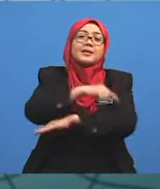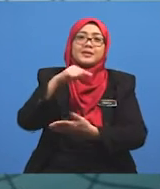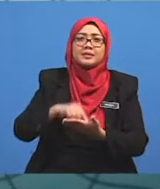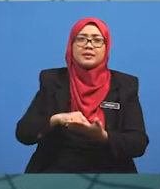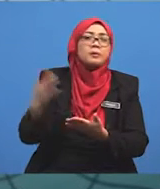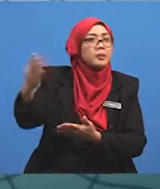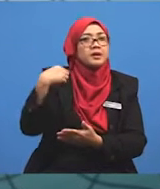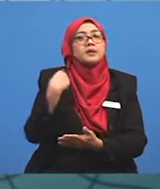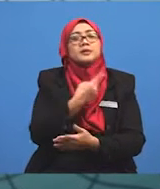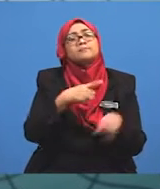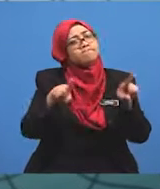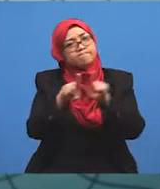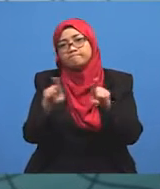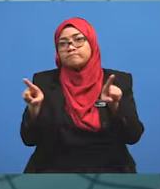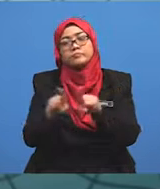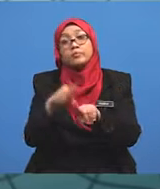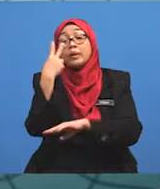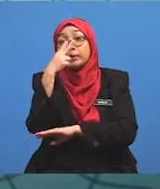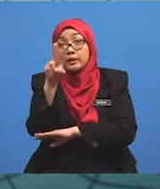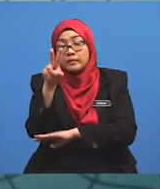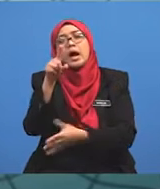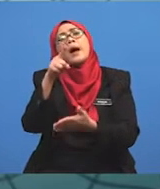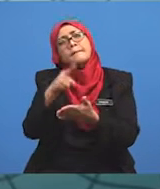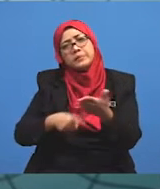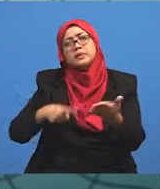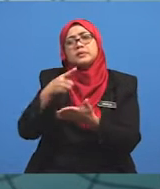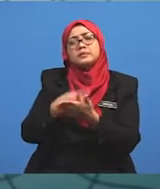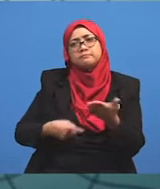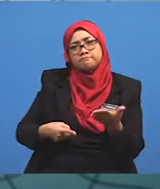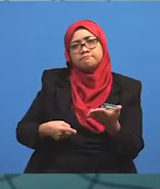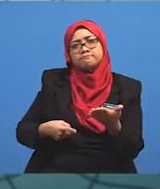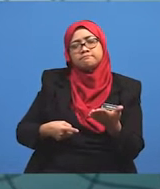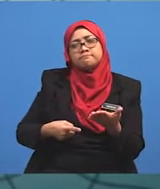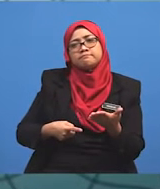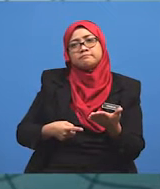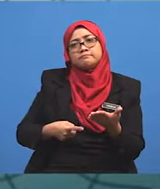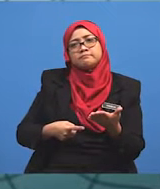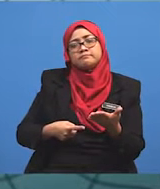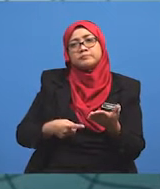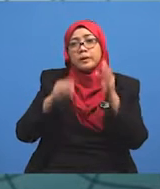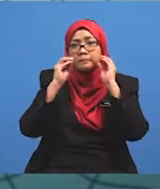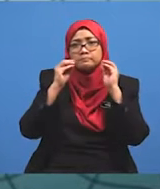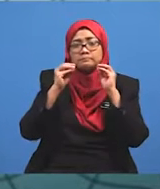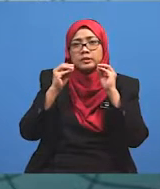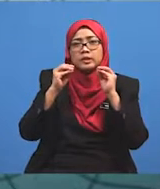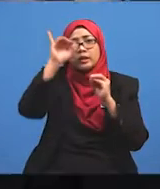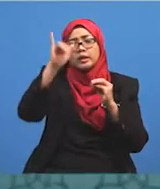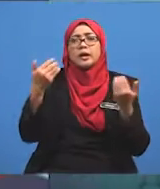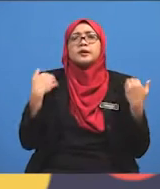marilah kita sama-sama melihat apakah pengajaran ayat yang telah kita pelajari pada hari